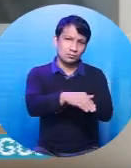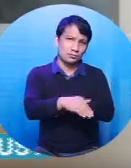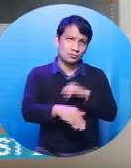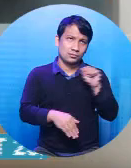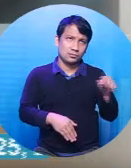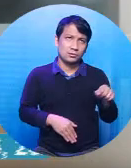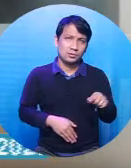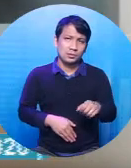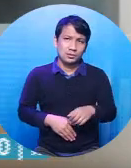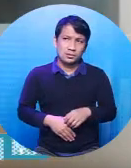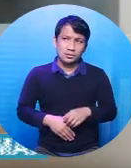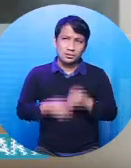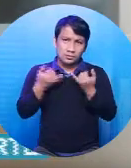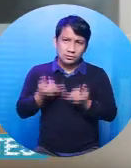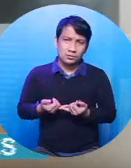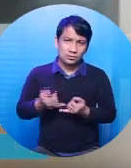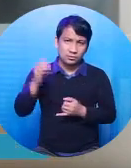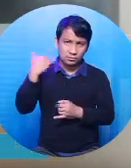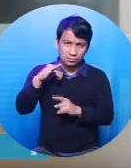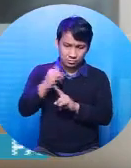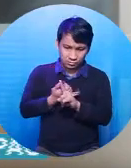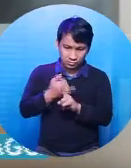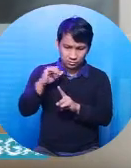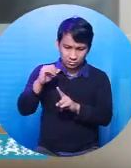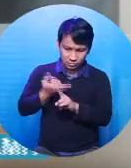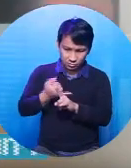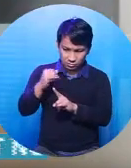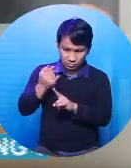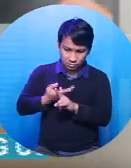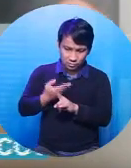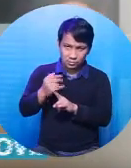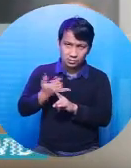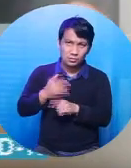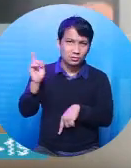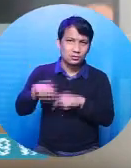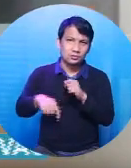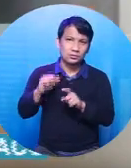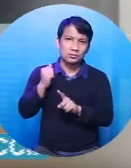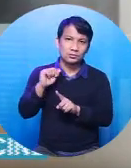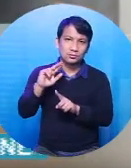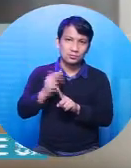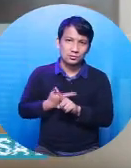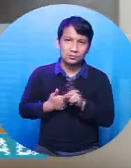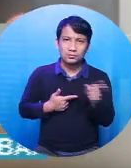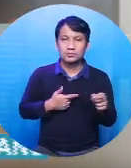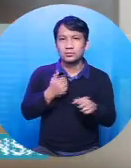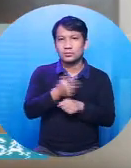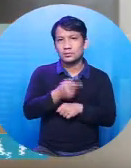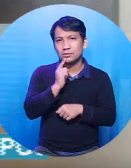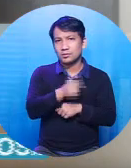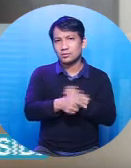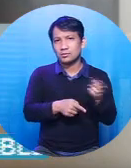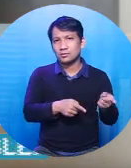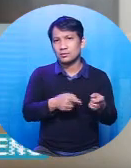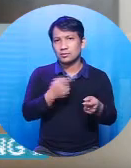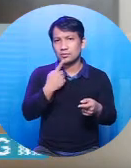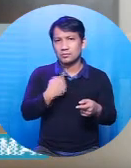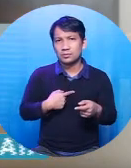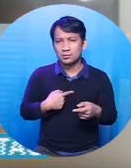sir. Tapos itong buwan ng June, July, ito po, August, hindi na po, sir. Kasi nga, sabi niya po, sir, galing